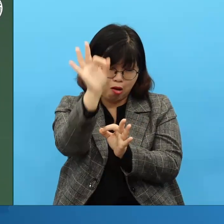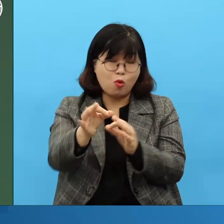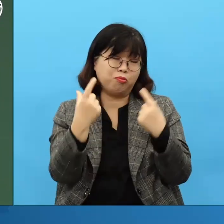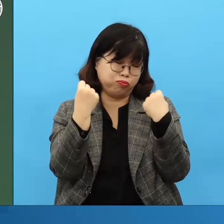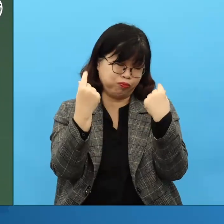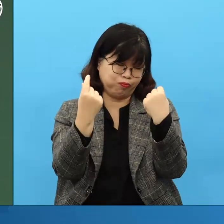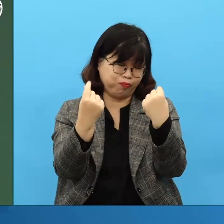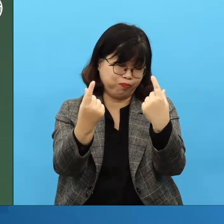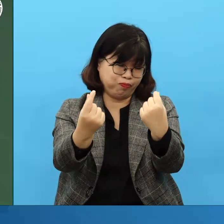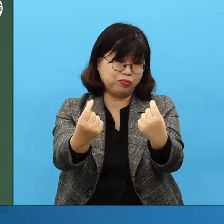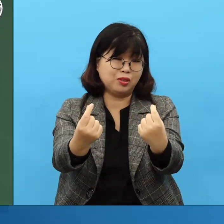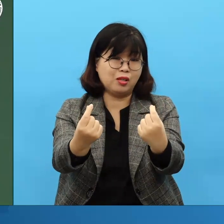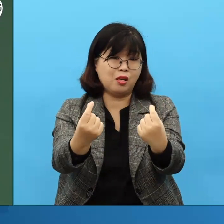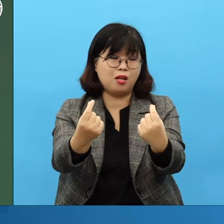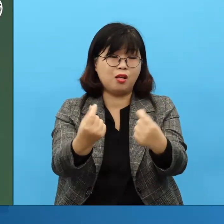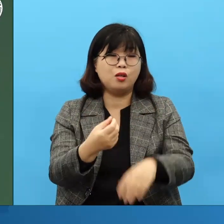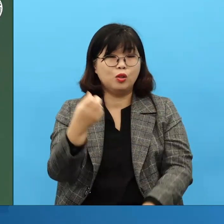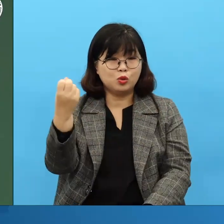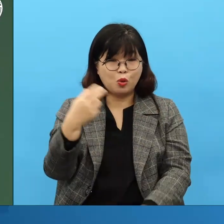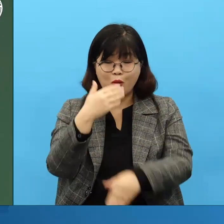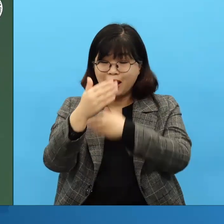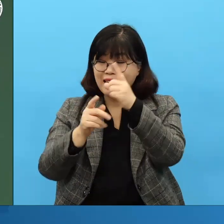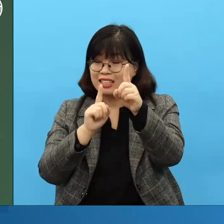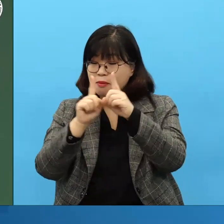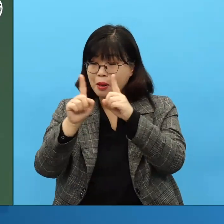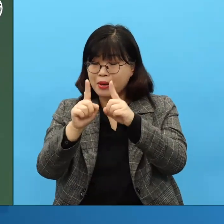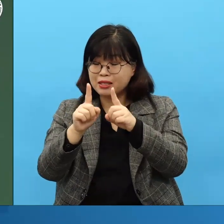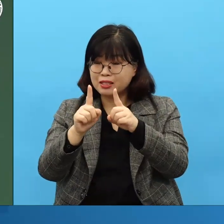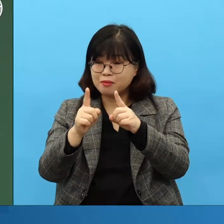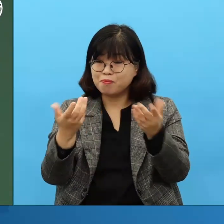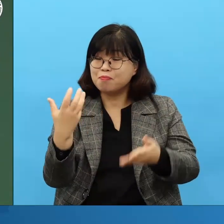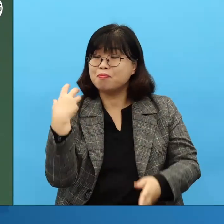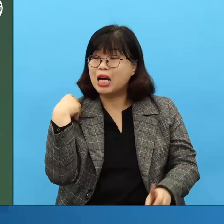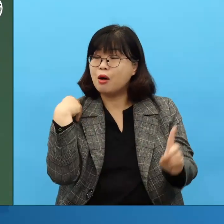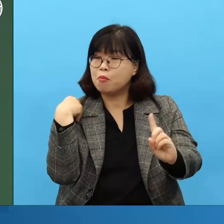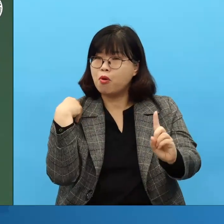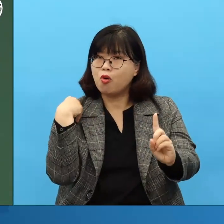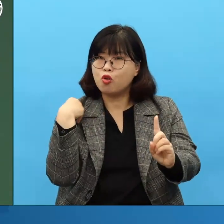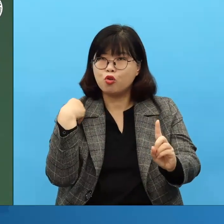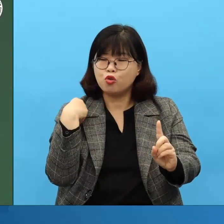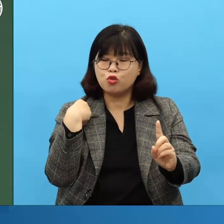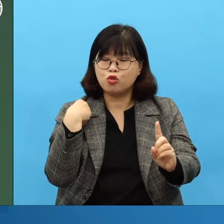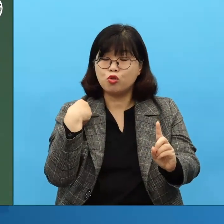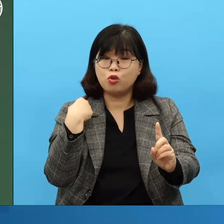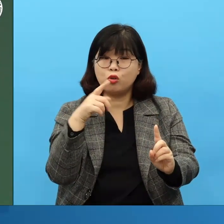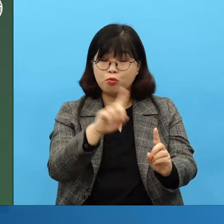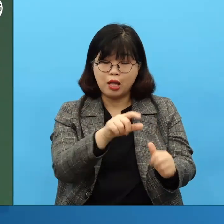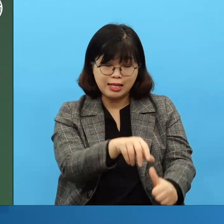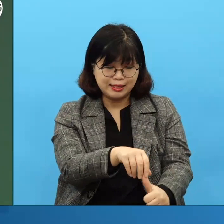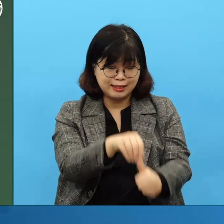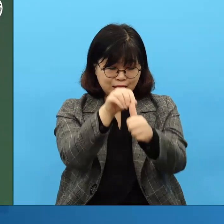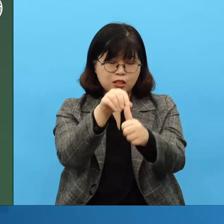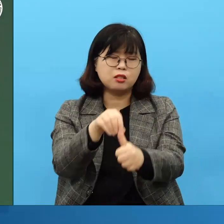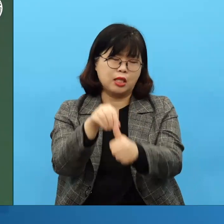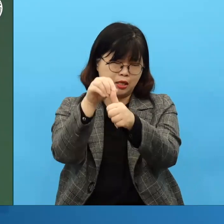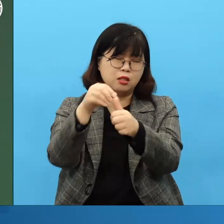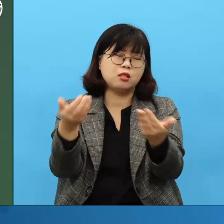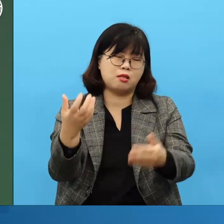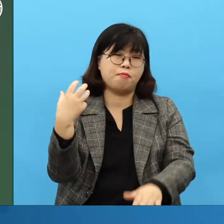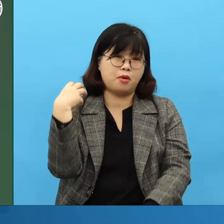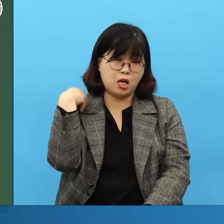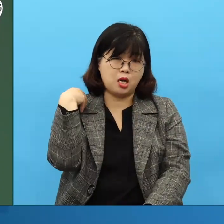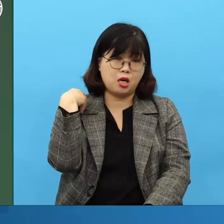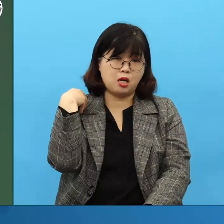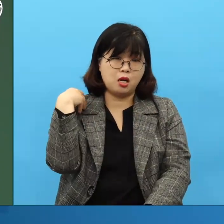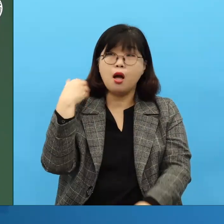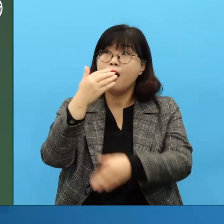이는요 살리는 것이라 그래요. In Hebrew 4, it saves. 이 말씀은 하나님이요 창조의 빛이 비치는